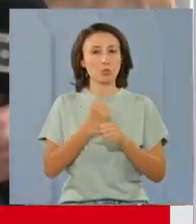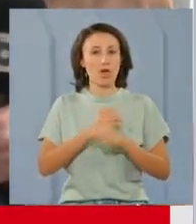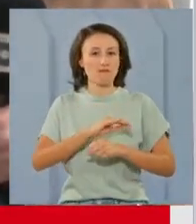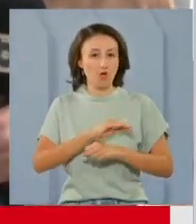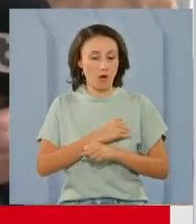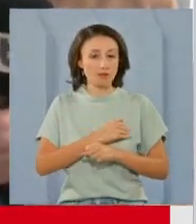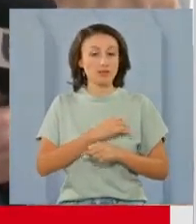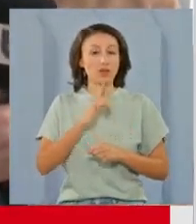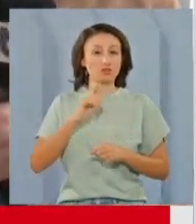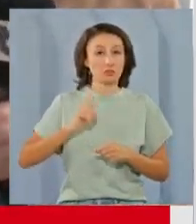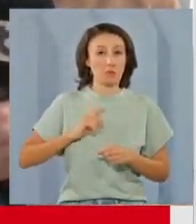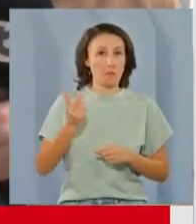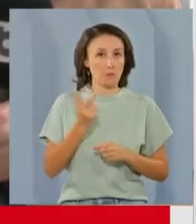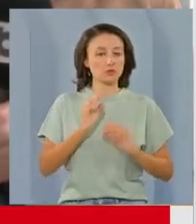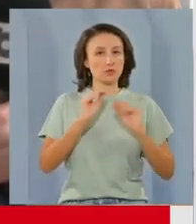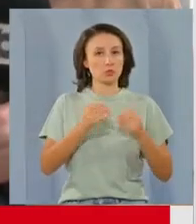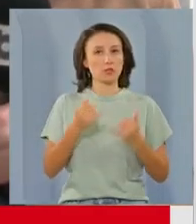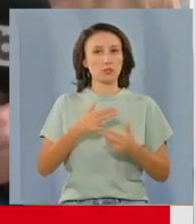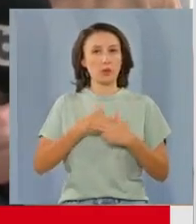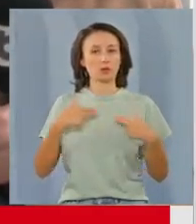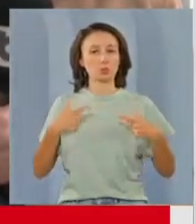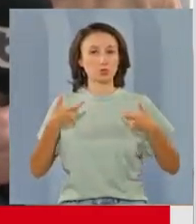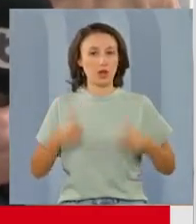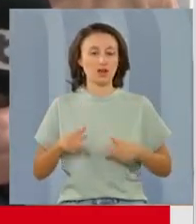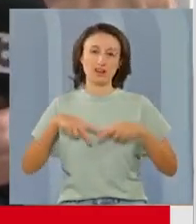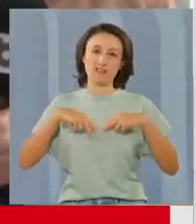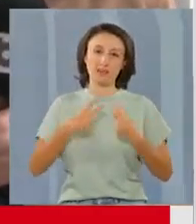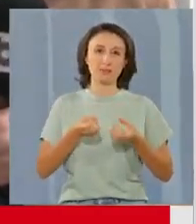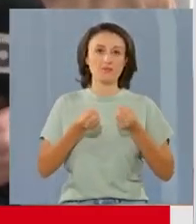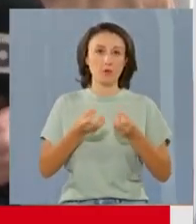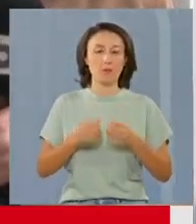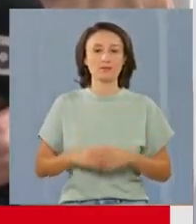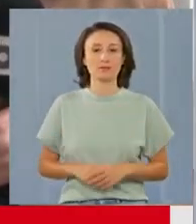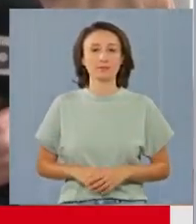avocat. Așadar, așteptăm pe cei doi să ajungă aici la parchetul general și revenim cu imagini în direct.